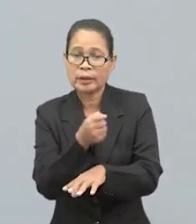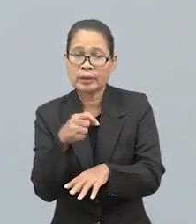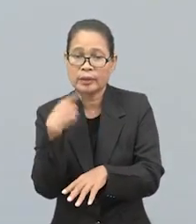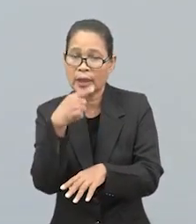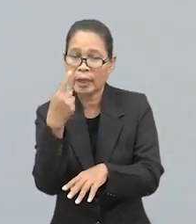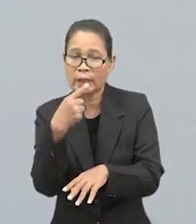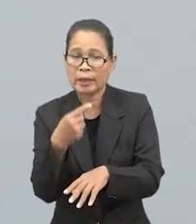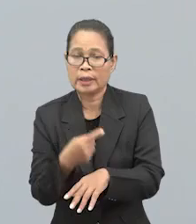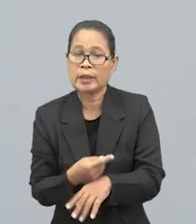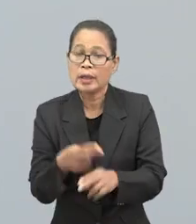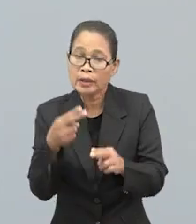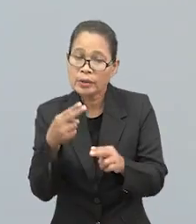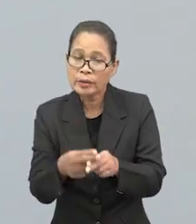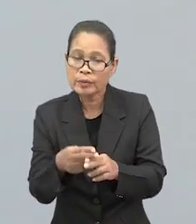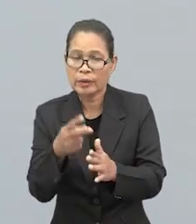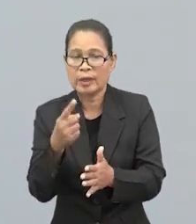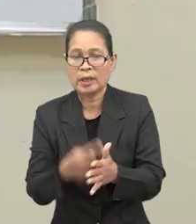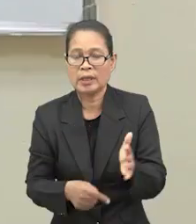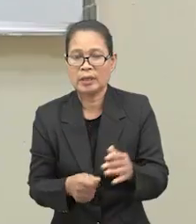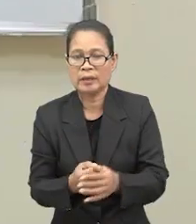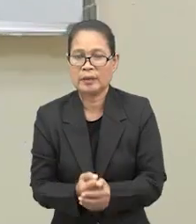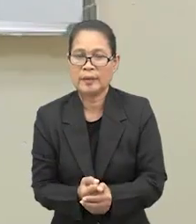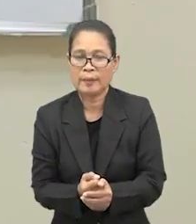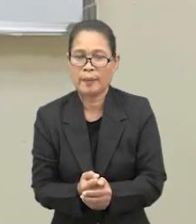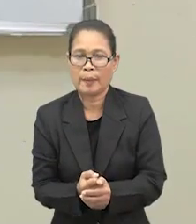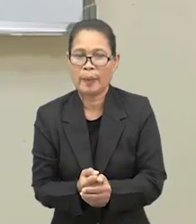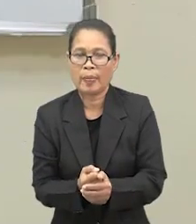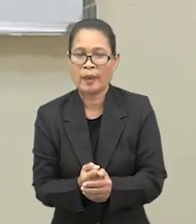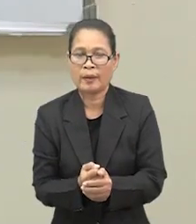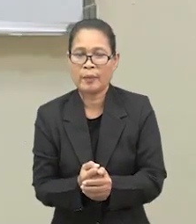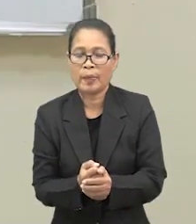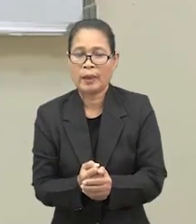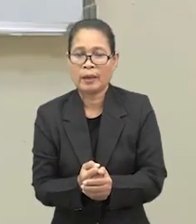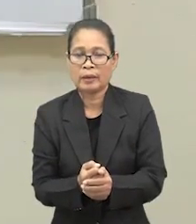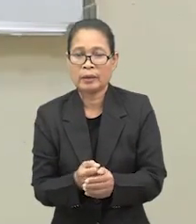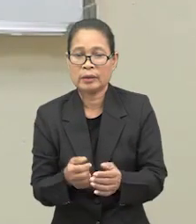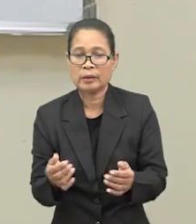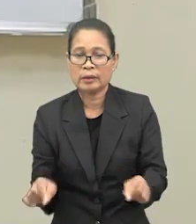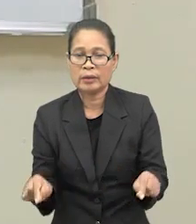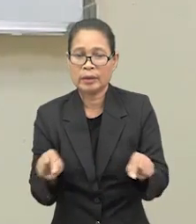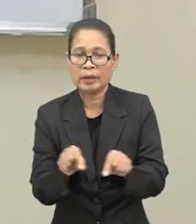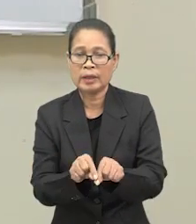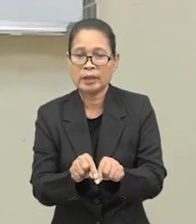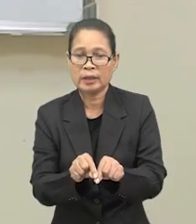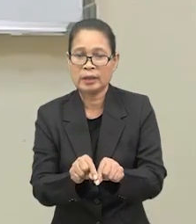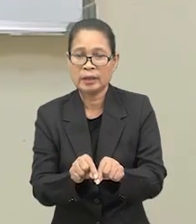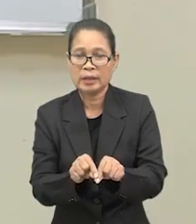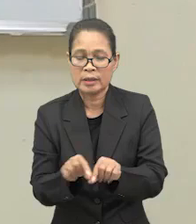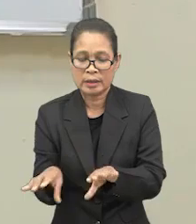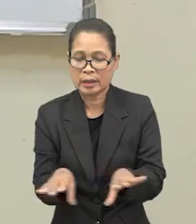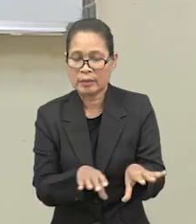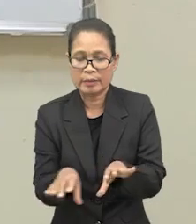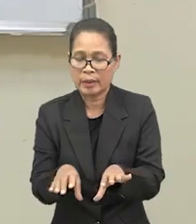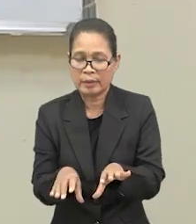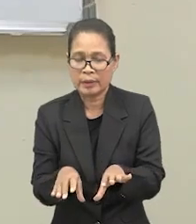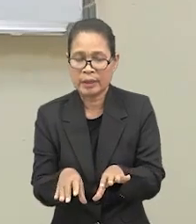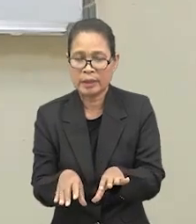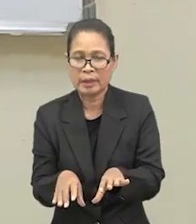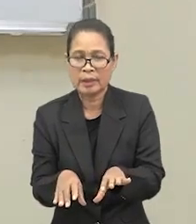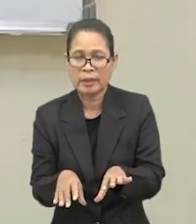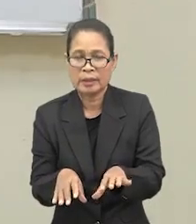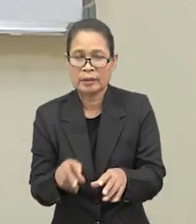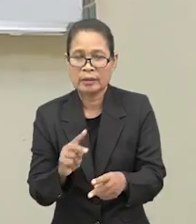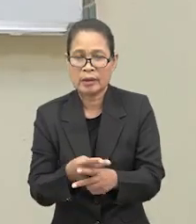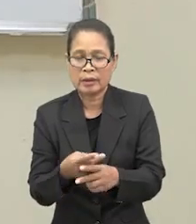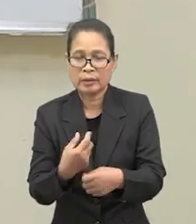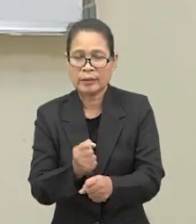tu ong pha con vô để nam mà đa tua được không chấm nọt pha con chà chẳng sự cam